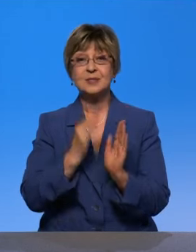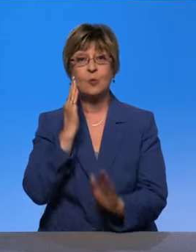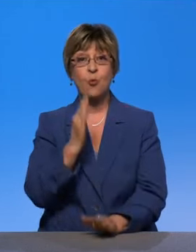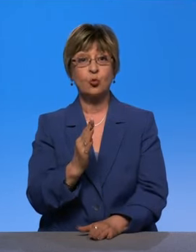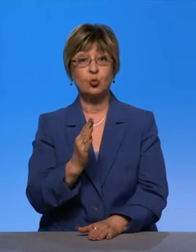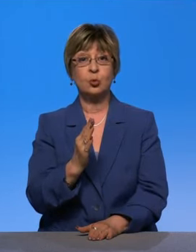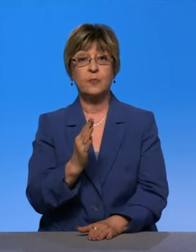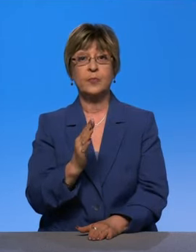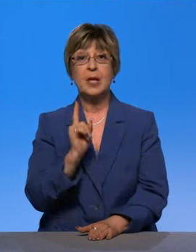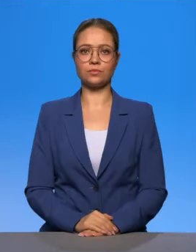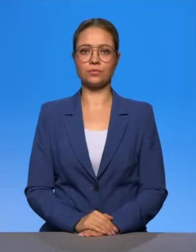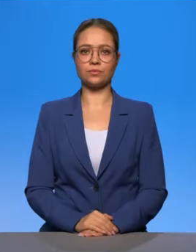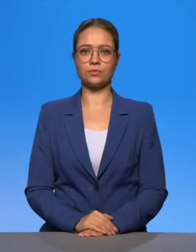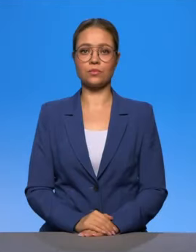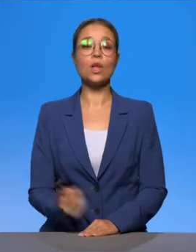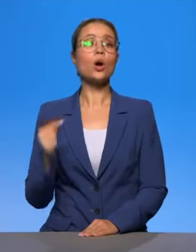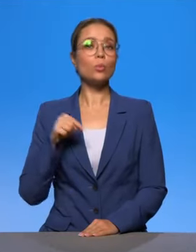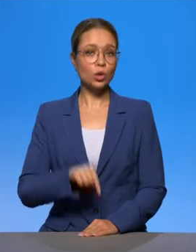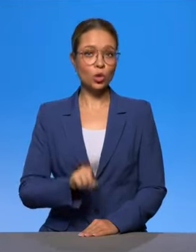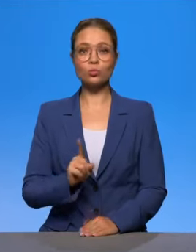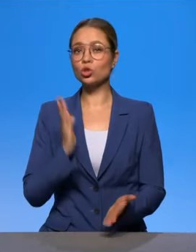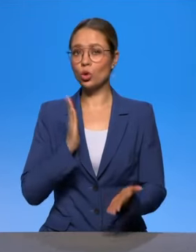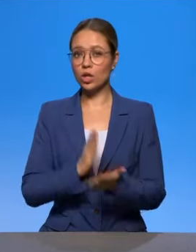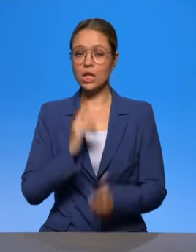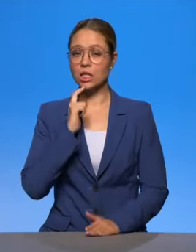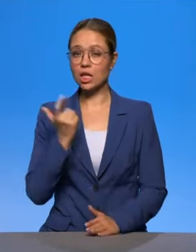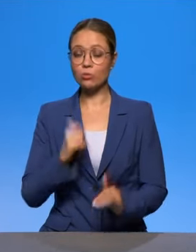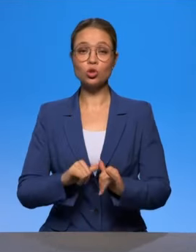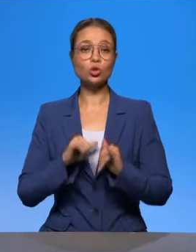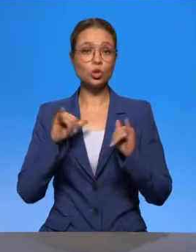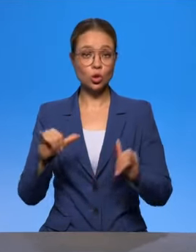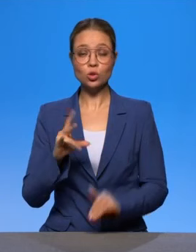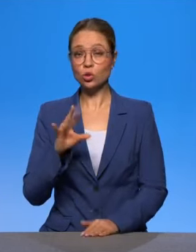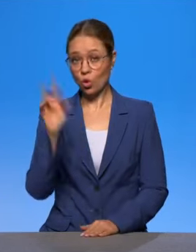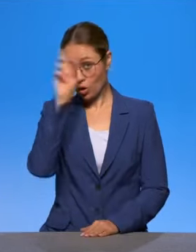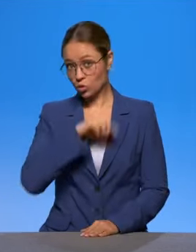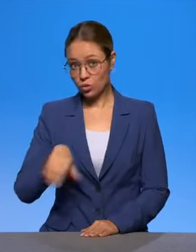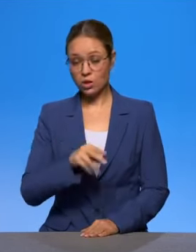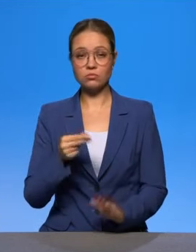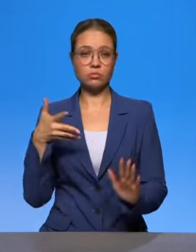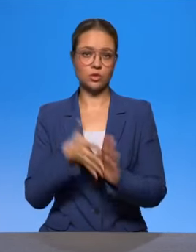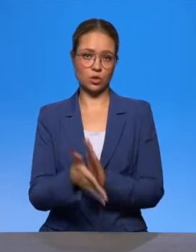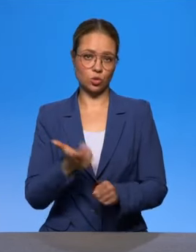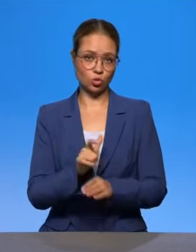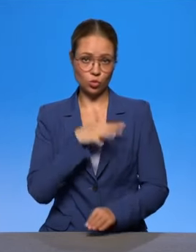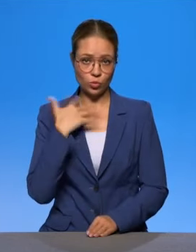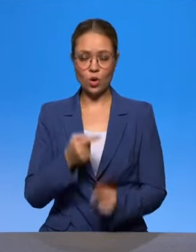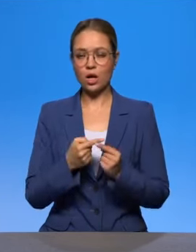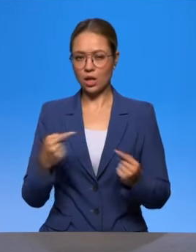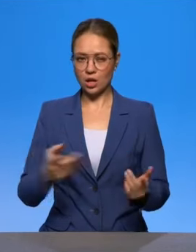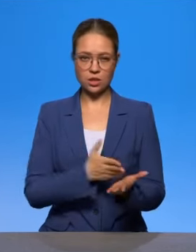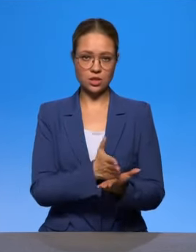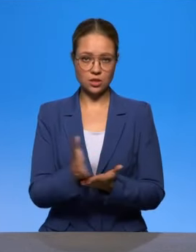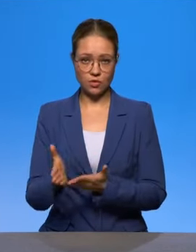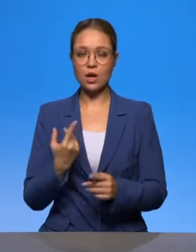что есть рост экономики, государство сейчас осуществляет очень большие траты государственные на разные сферы.